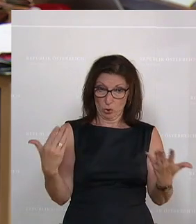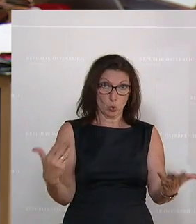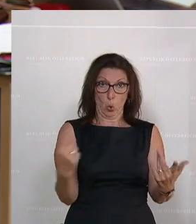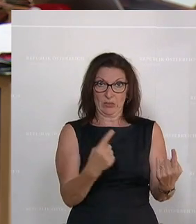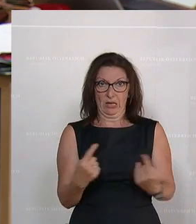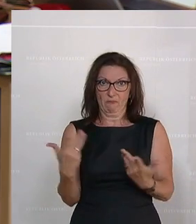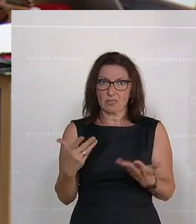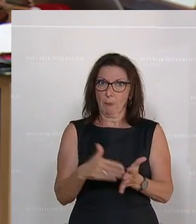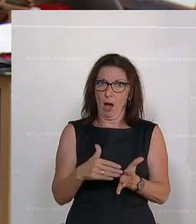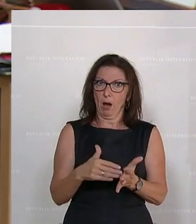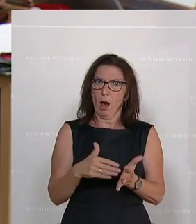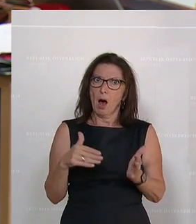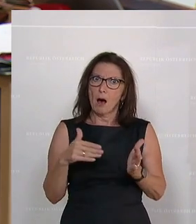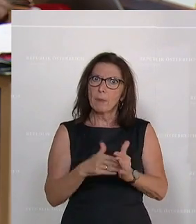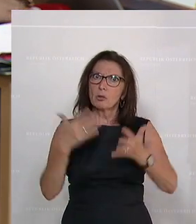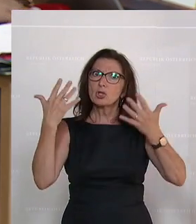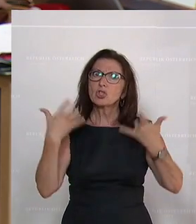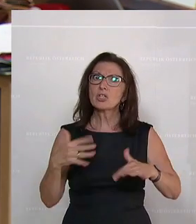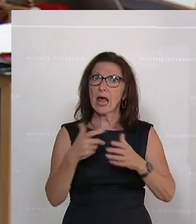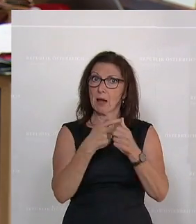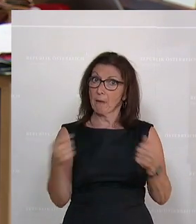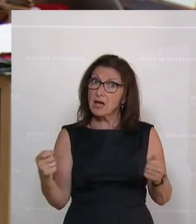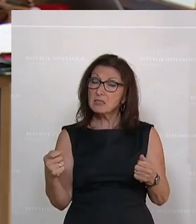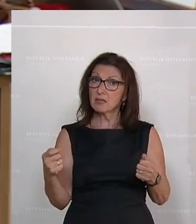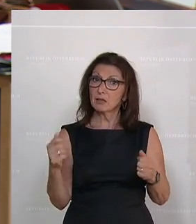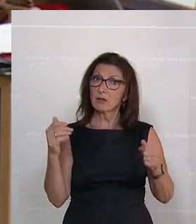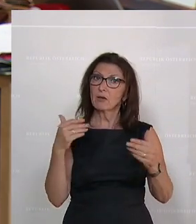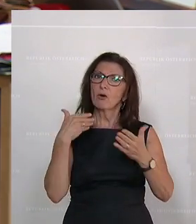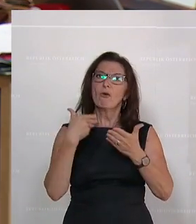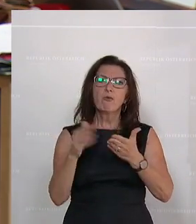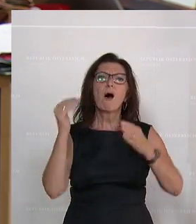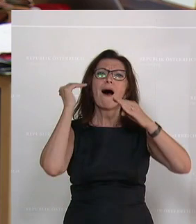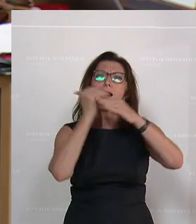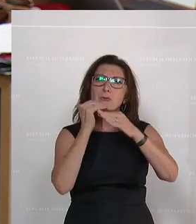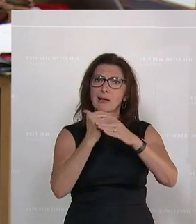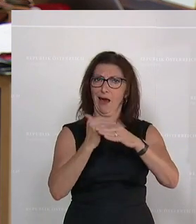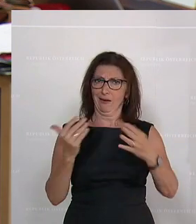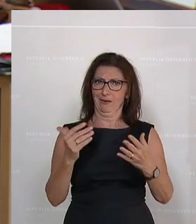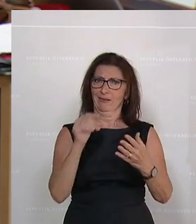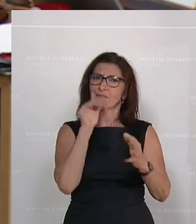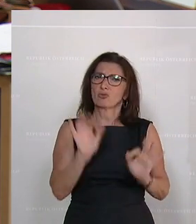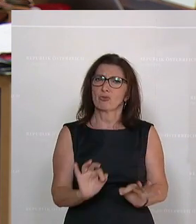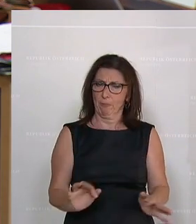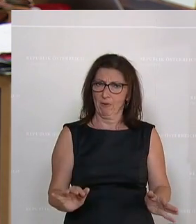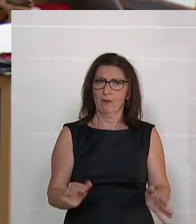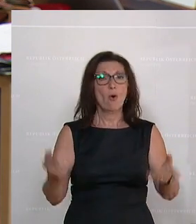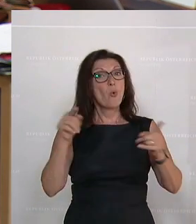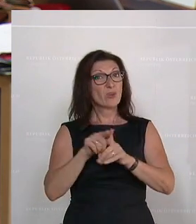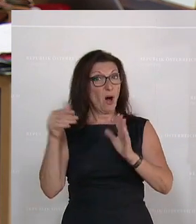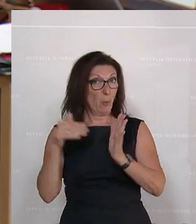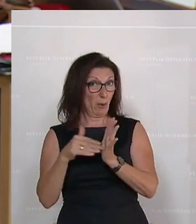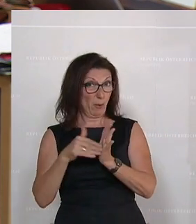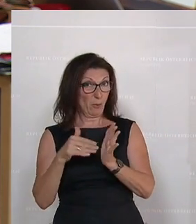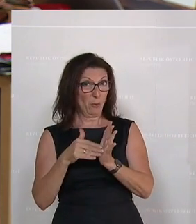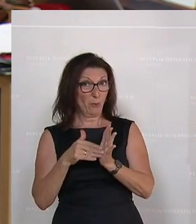kurzfristig maßnahmen um einen gewissen ausgleich eine abfederung zu schaffen und es braucht auch entscheidend es